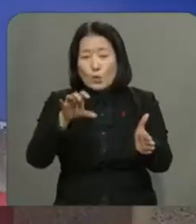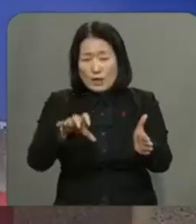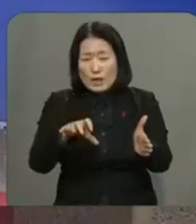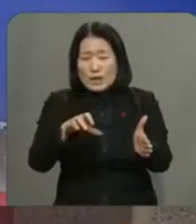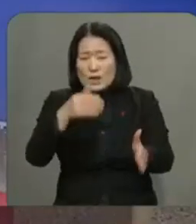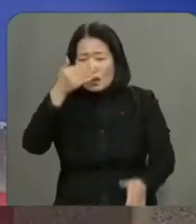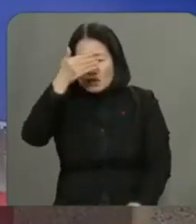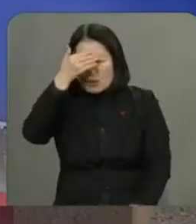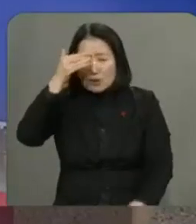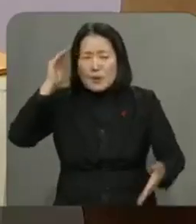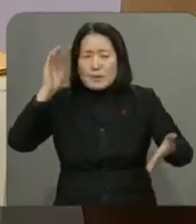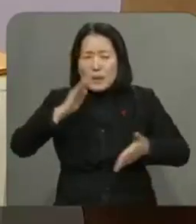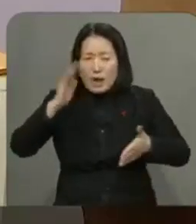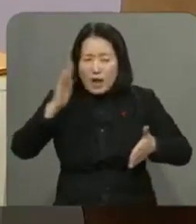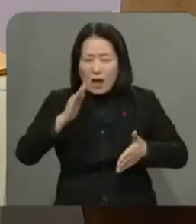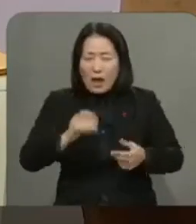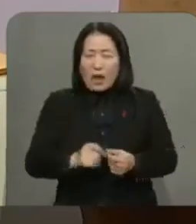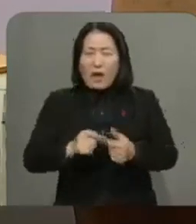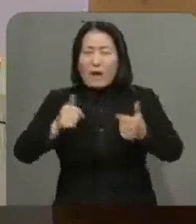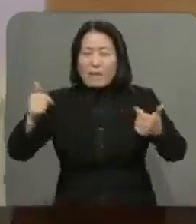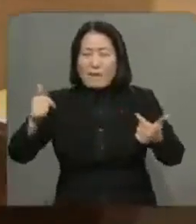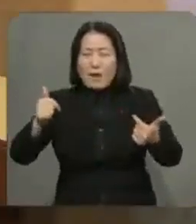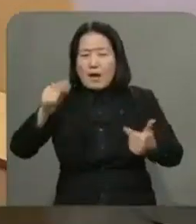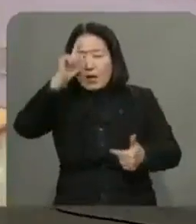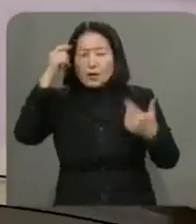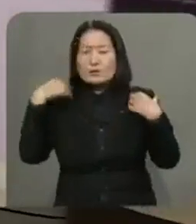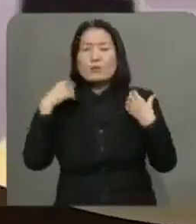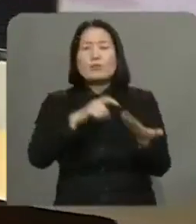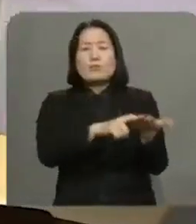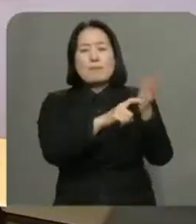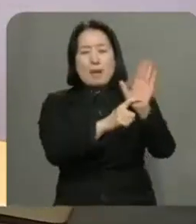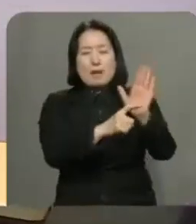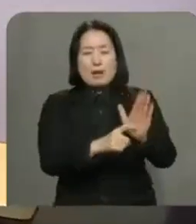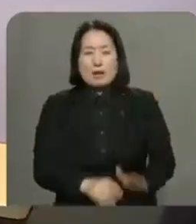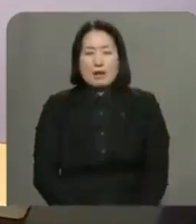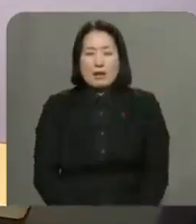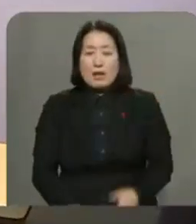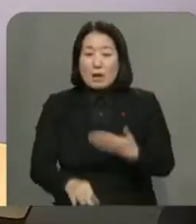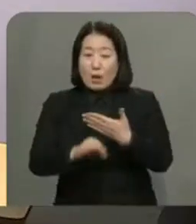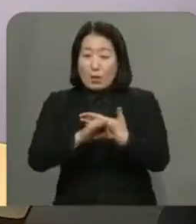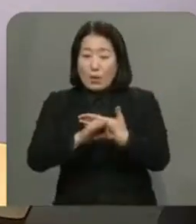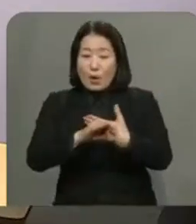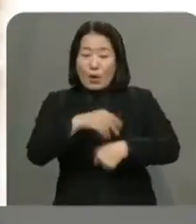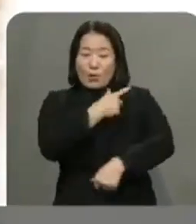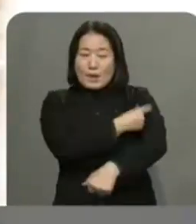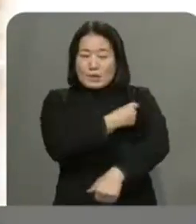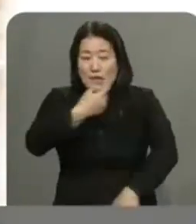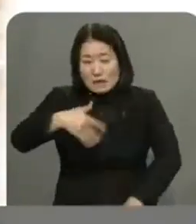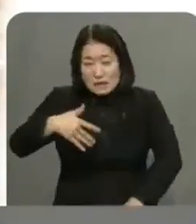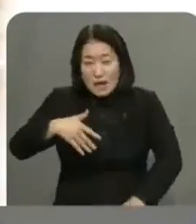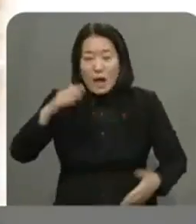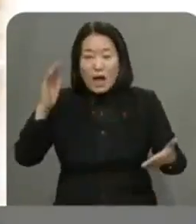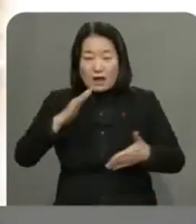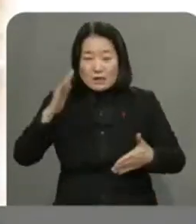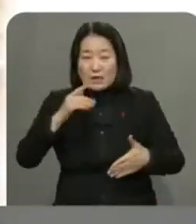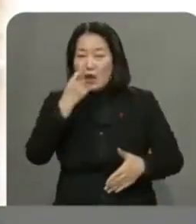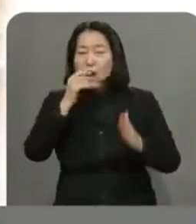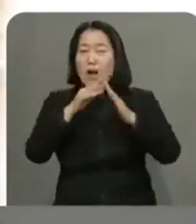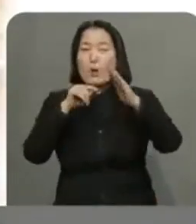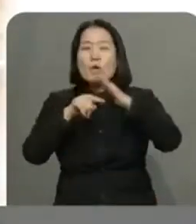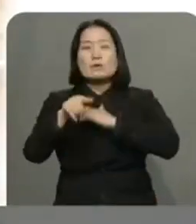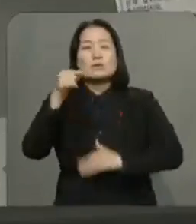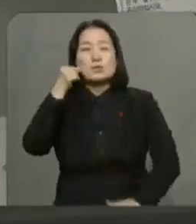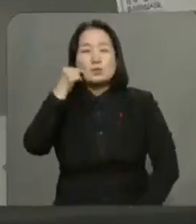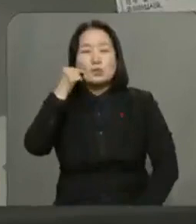청소년까지 확대하겠다는 정보 발표했습니다 이렇게 되면 백신은 안 맞은 학생들은 학원에 못 가는 사태가 속출할 수